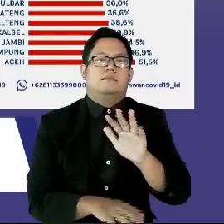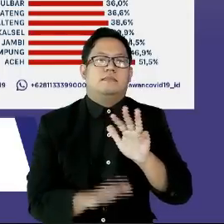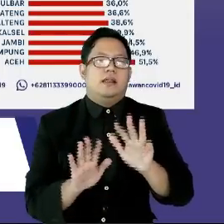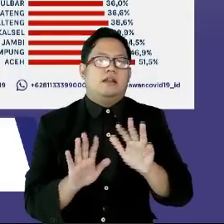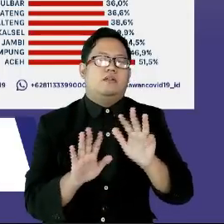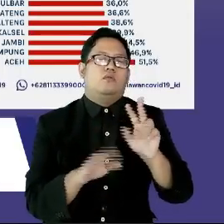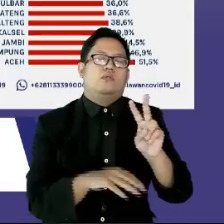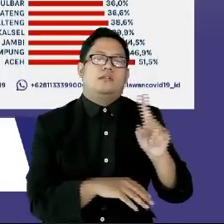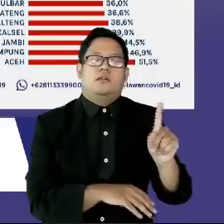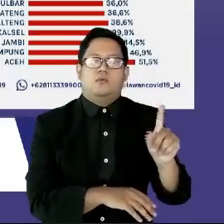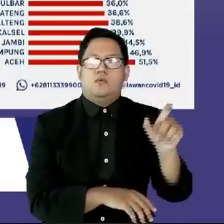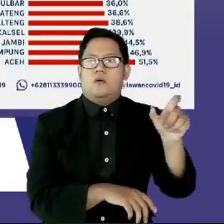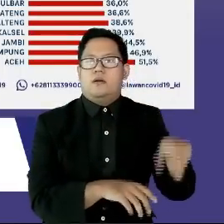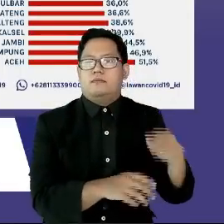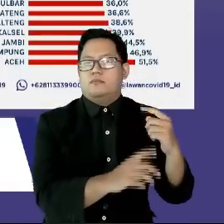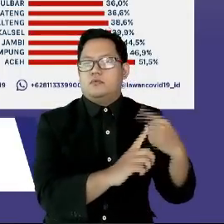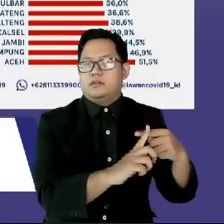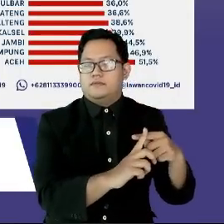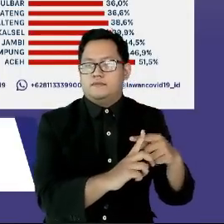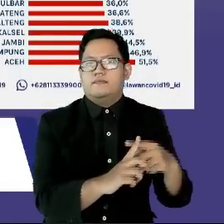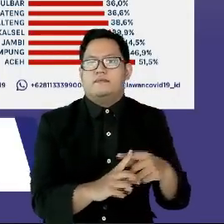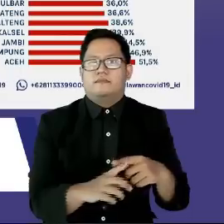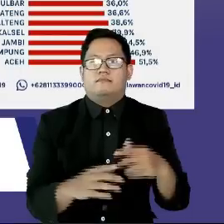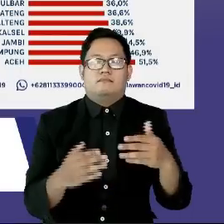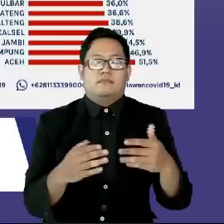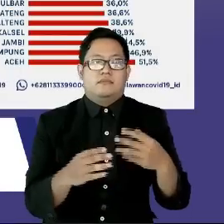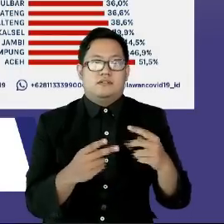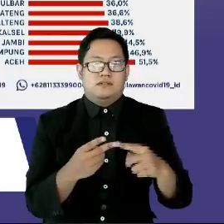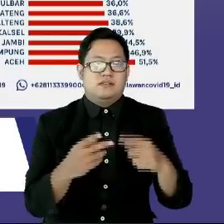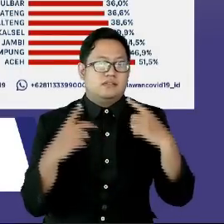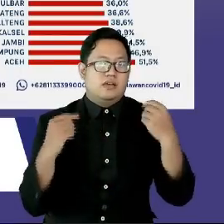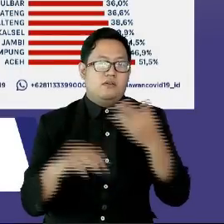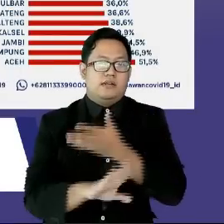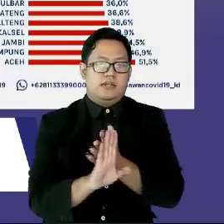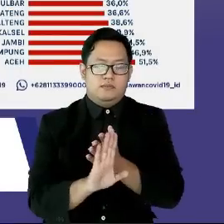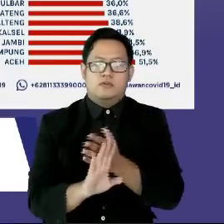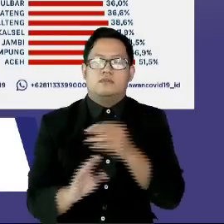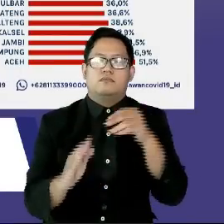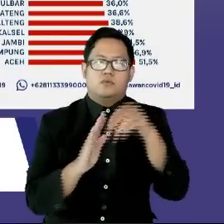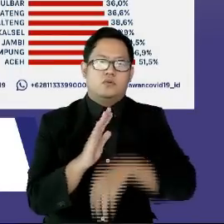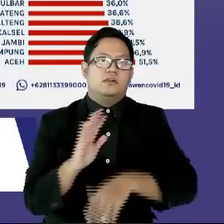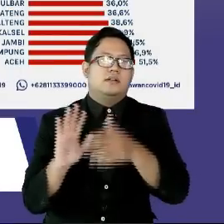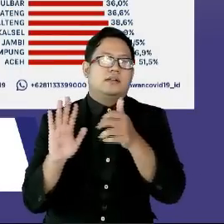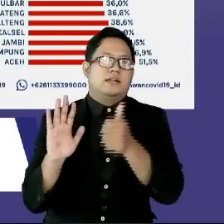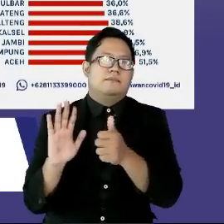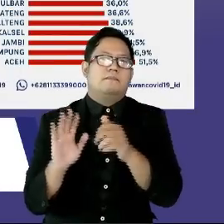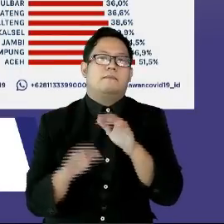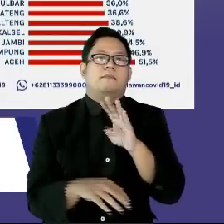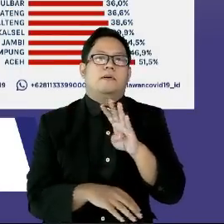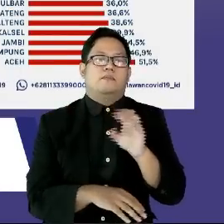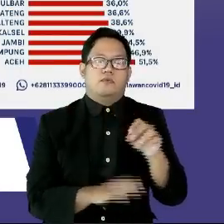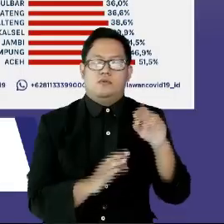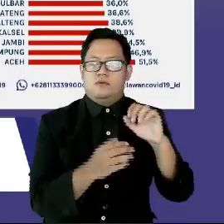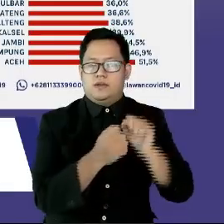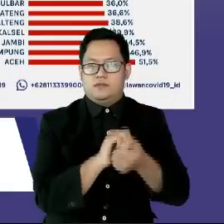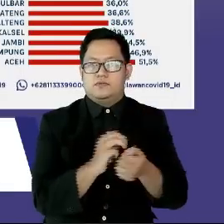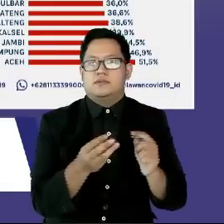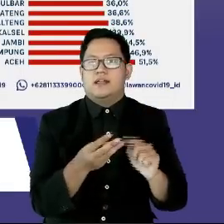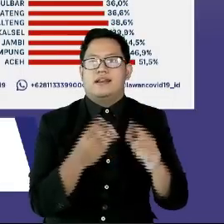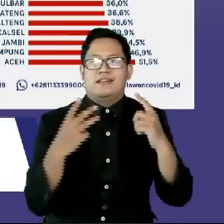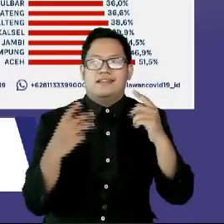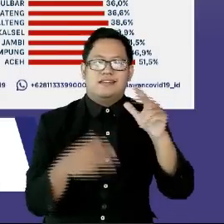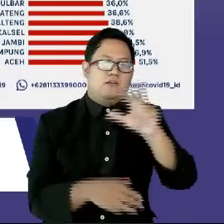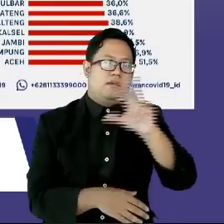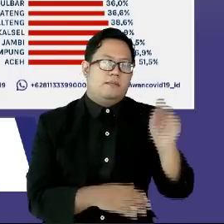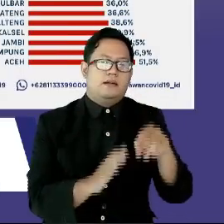16.921 kasus. Disusul Jawa Timur turun 6.410 kasus, dan Jawa Barat turun